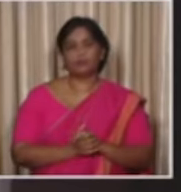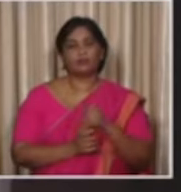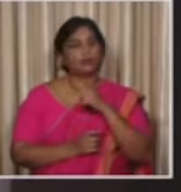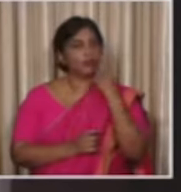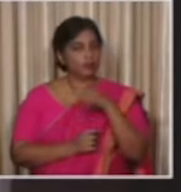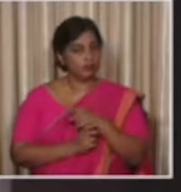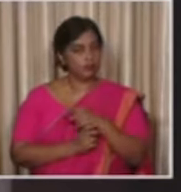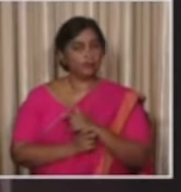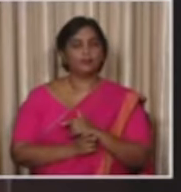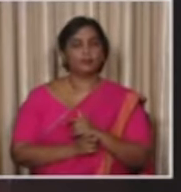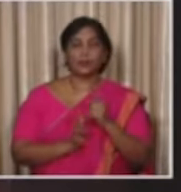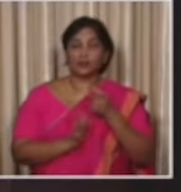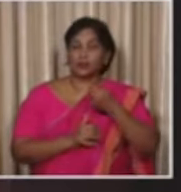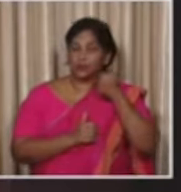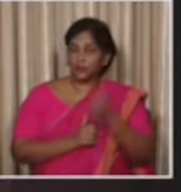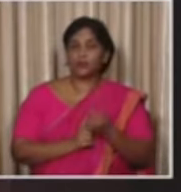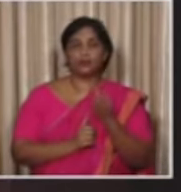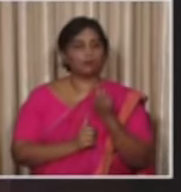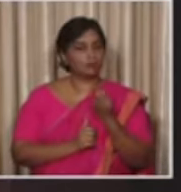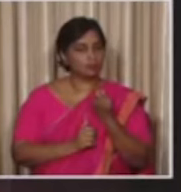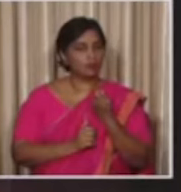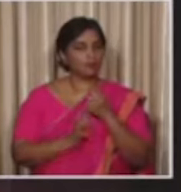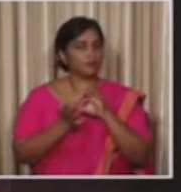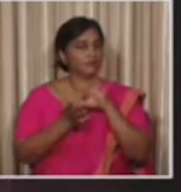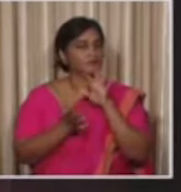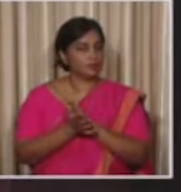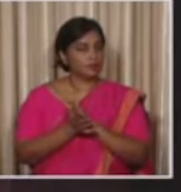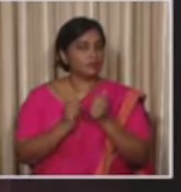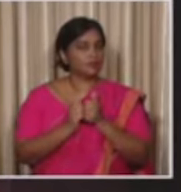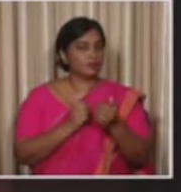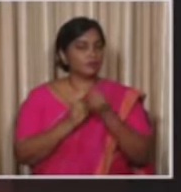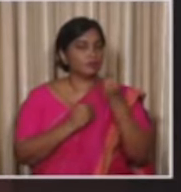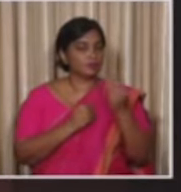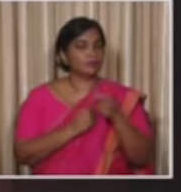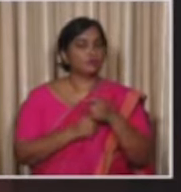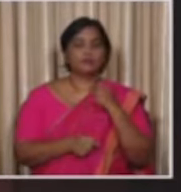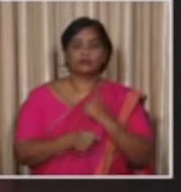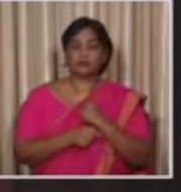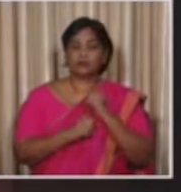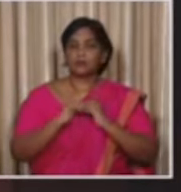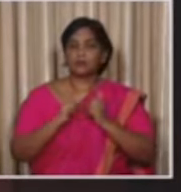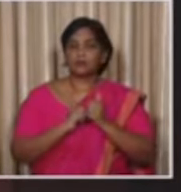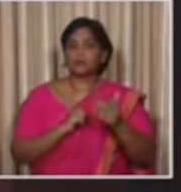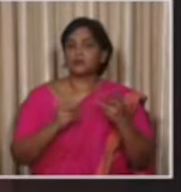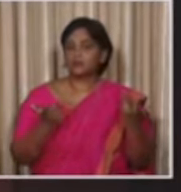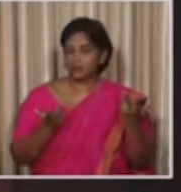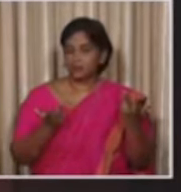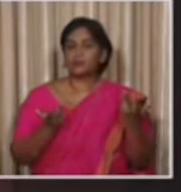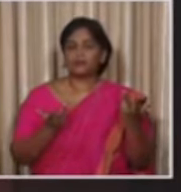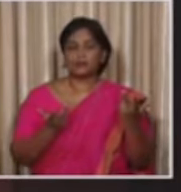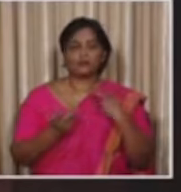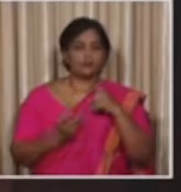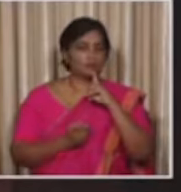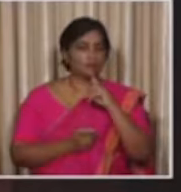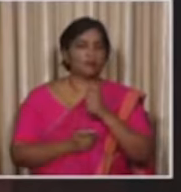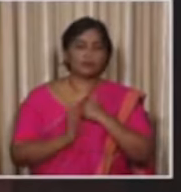ඒ නිසා නියම වටිනාකමක් තක්සේරු කරණය හරහා ලබා දෙන්නට රජය ගන්න පියවර මොනවද කියන එක මම